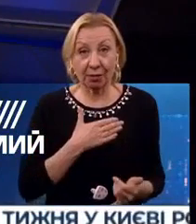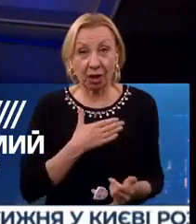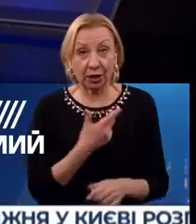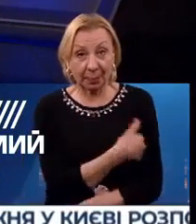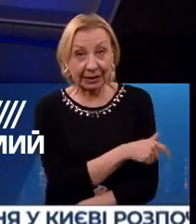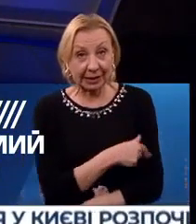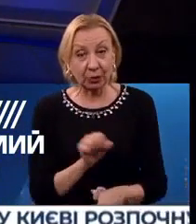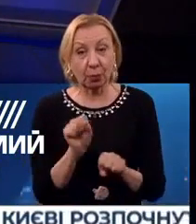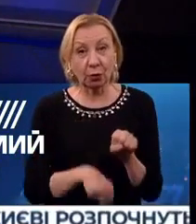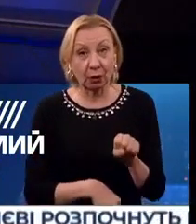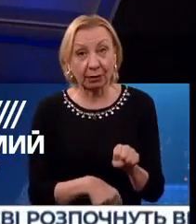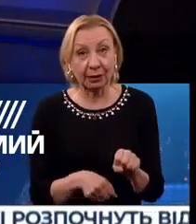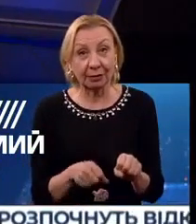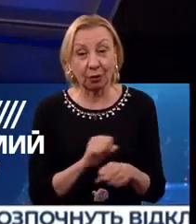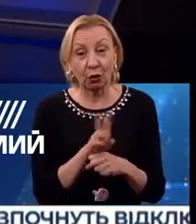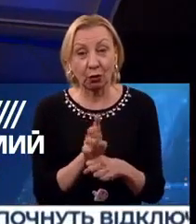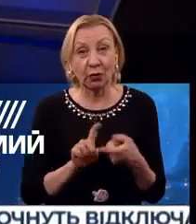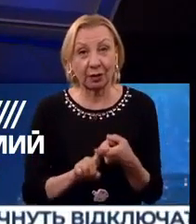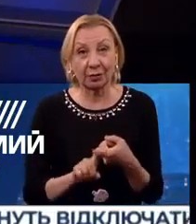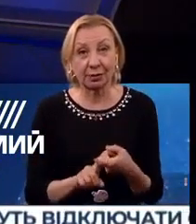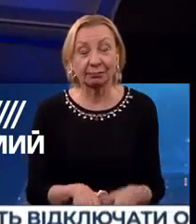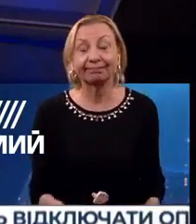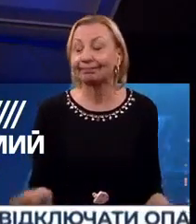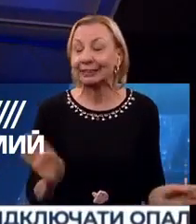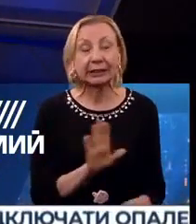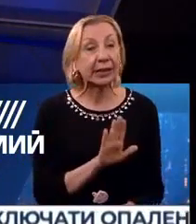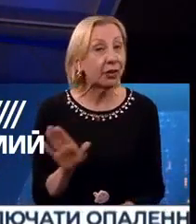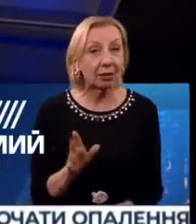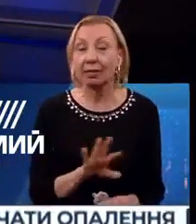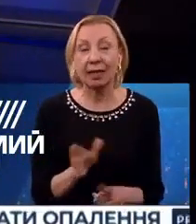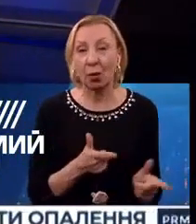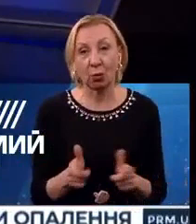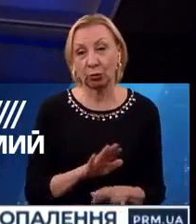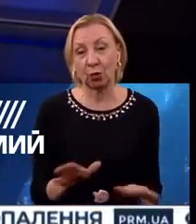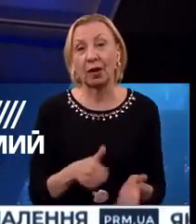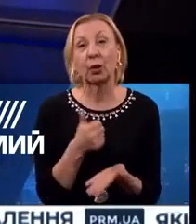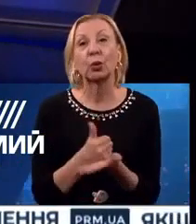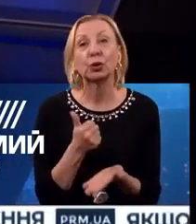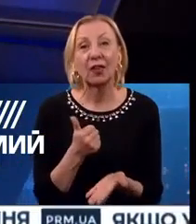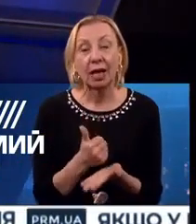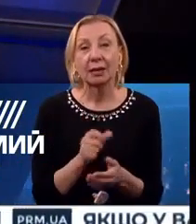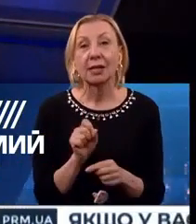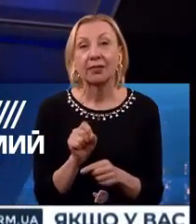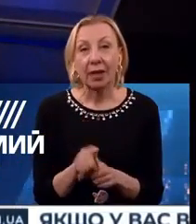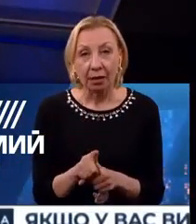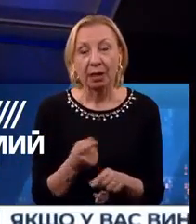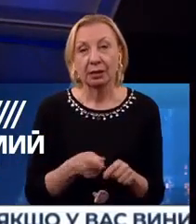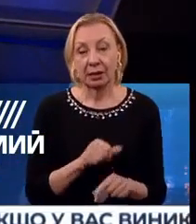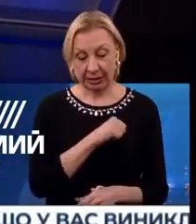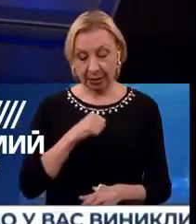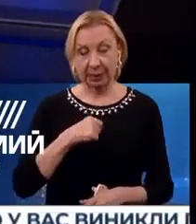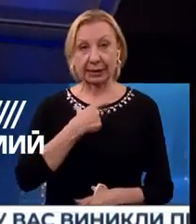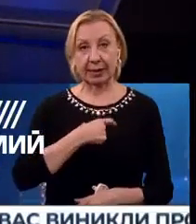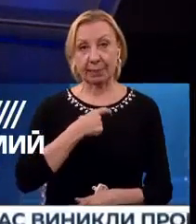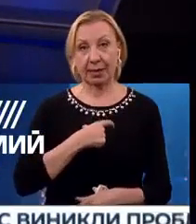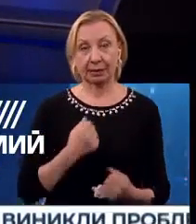Давайте говорити правду. Ні, не готова. І тому ключове завдання сьогодні самим себе захистити. Для того, щоб якомога